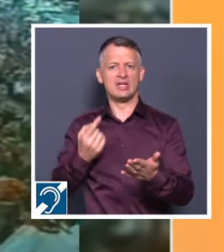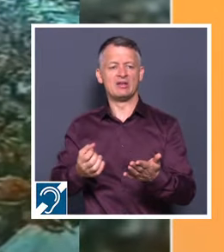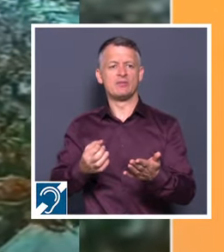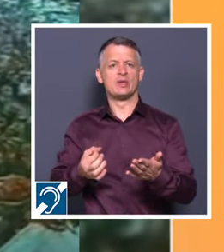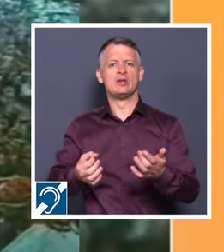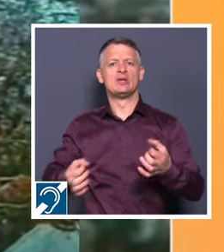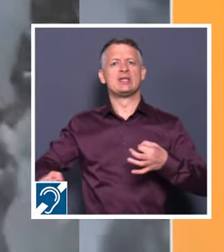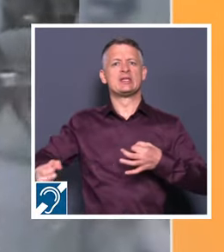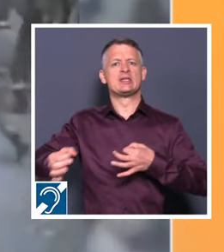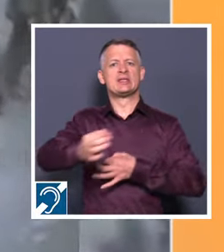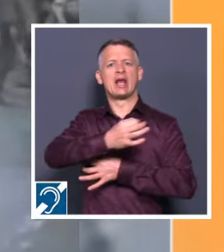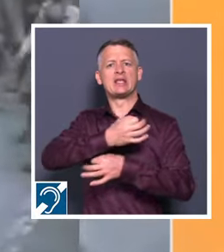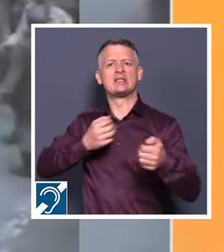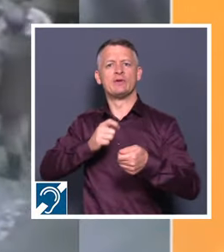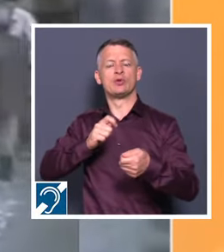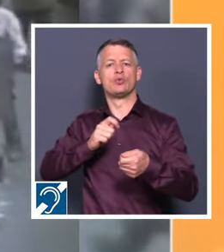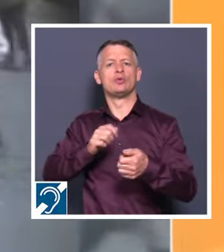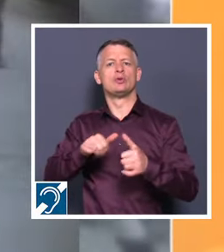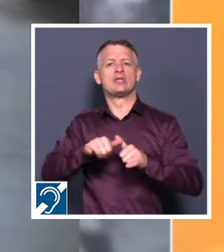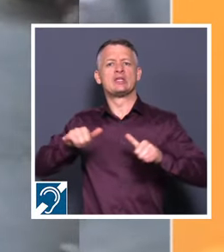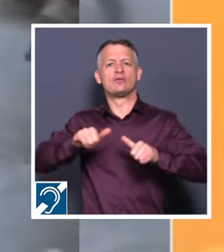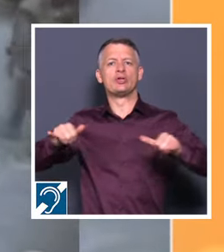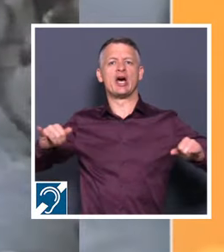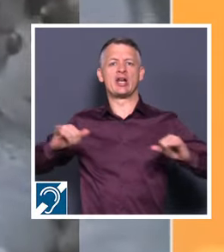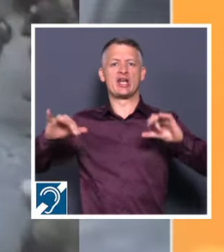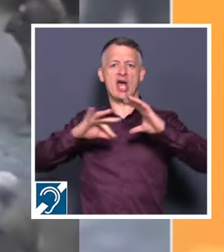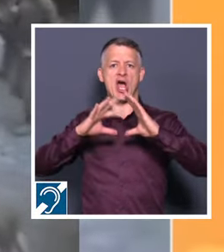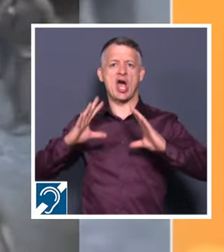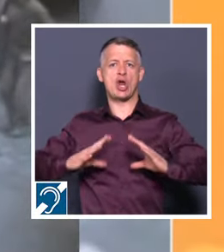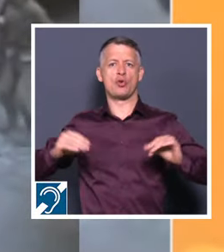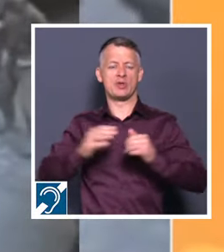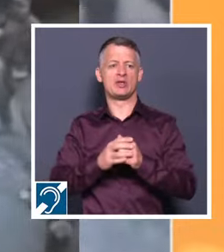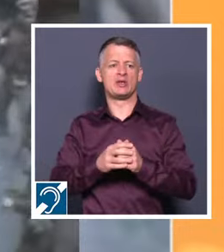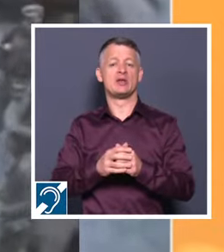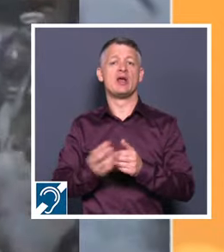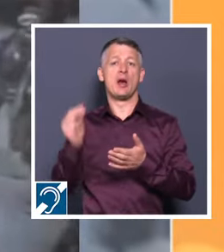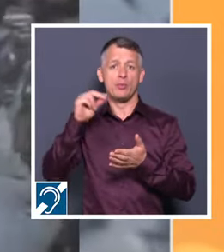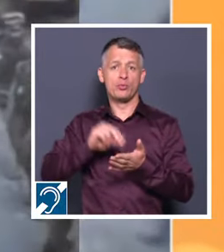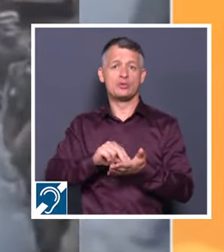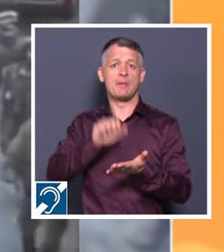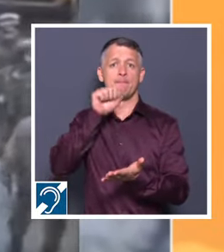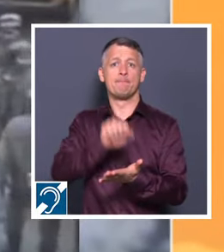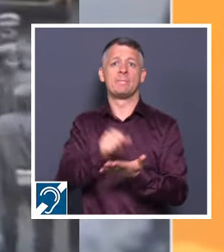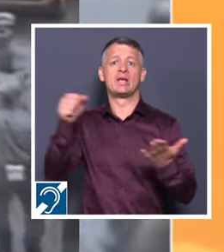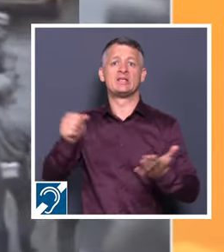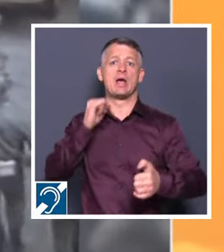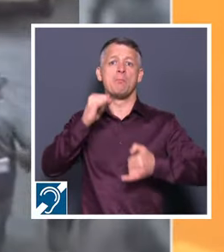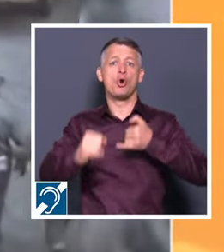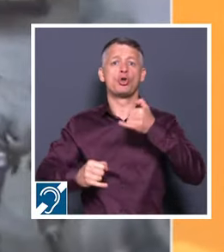pus în presa mondială, ne-a pus sub un mare semn al